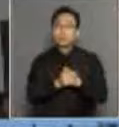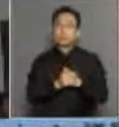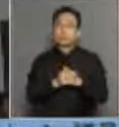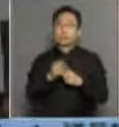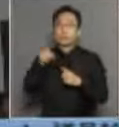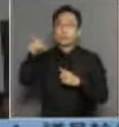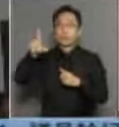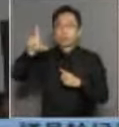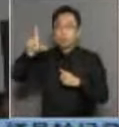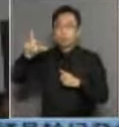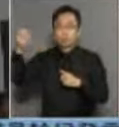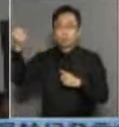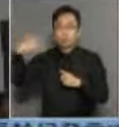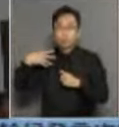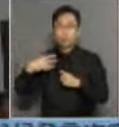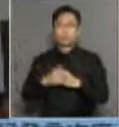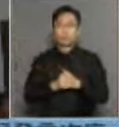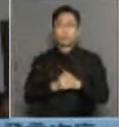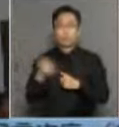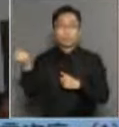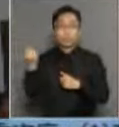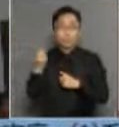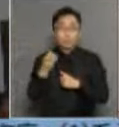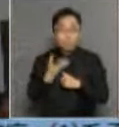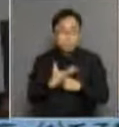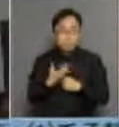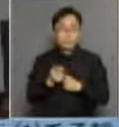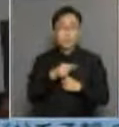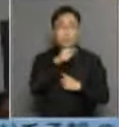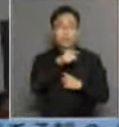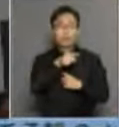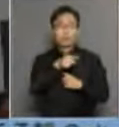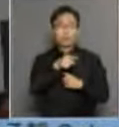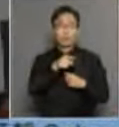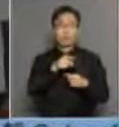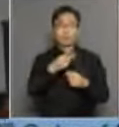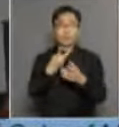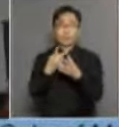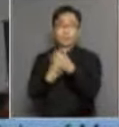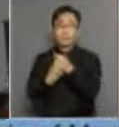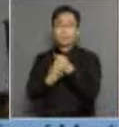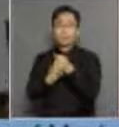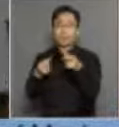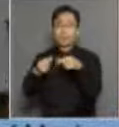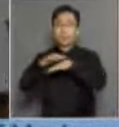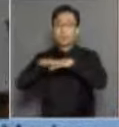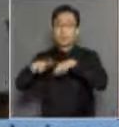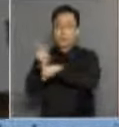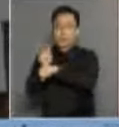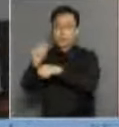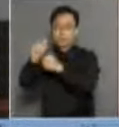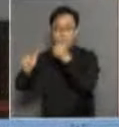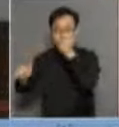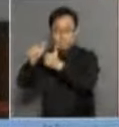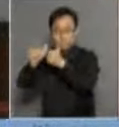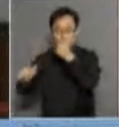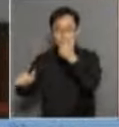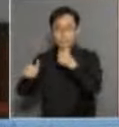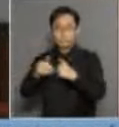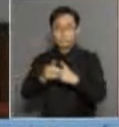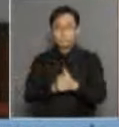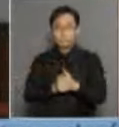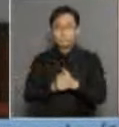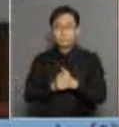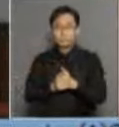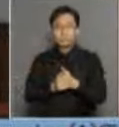咗好多啦，啊，就係佢仲係兼任咁平機會主席嘅時候，即係去面